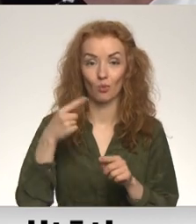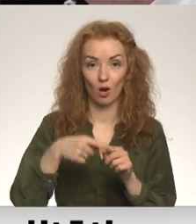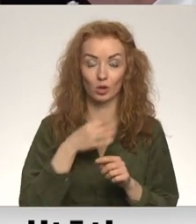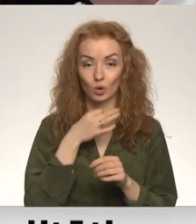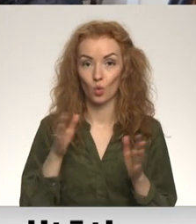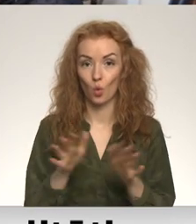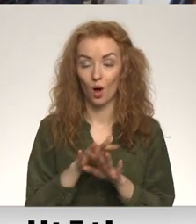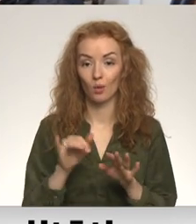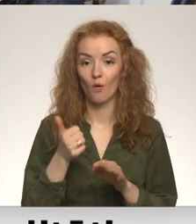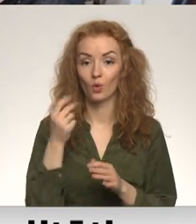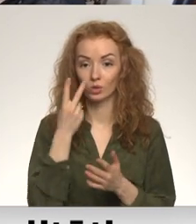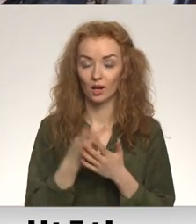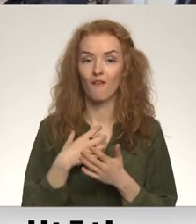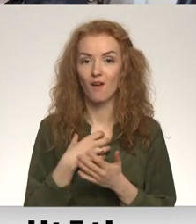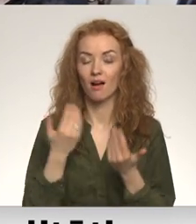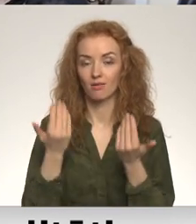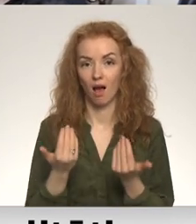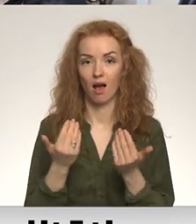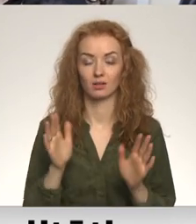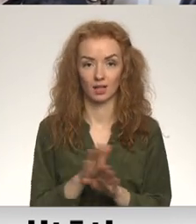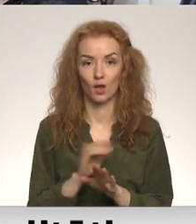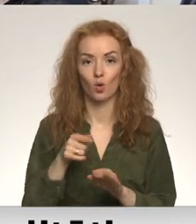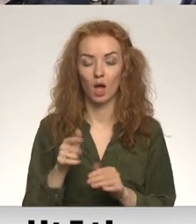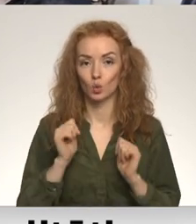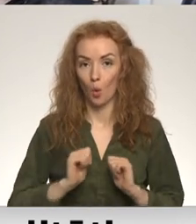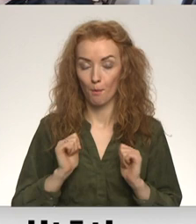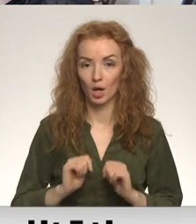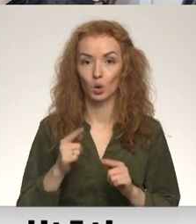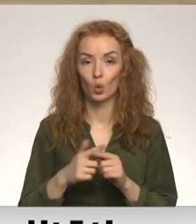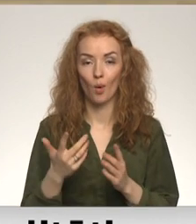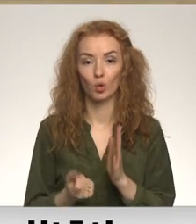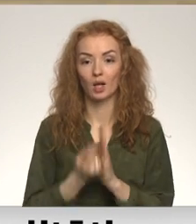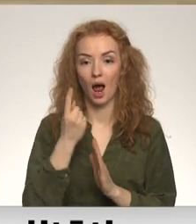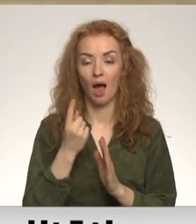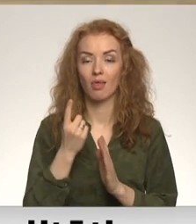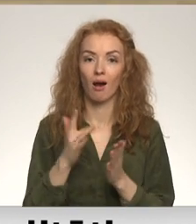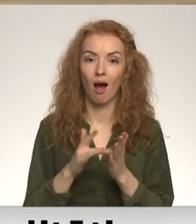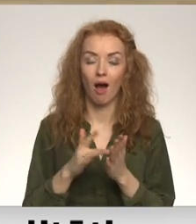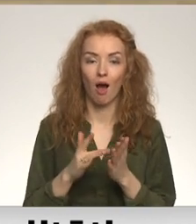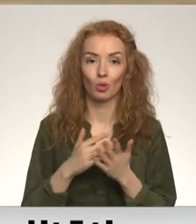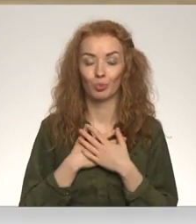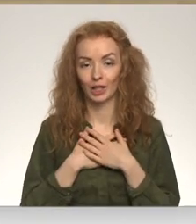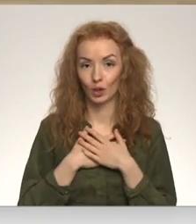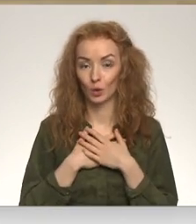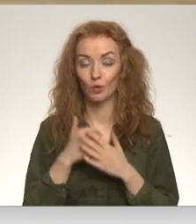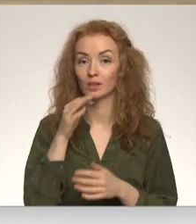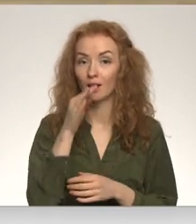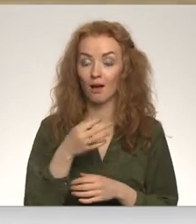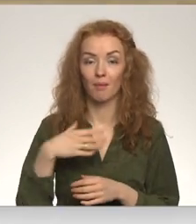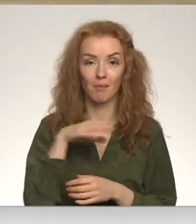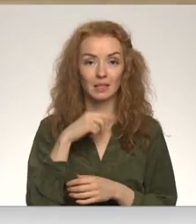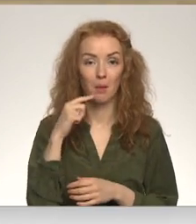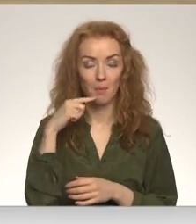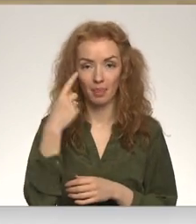šobrīd ir jādzied, jo tas gan mierina, gan varbūt dara arī brīnumus. Tas, ko mēs gribam pateikt, ir, ka